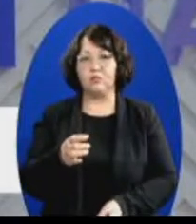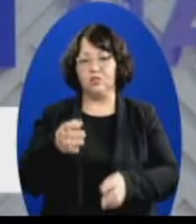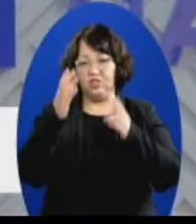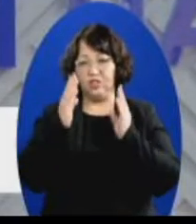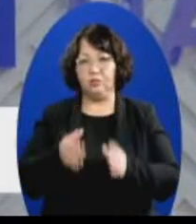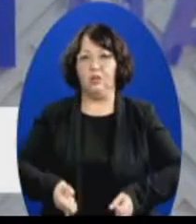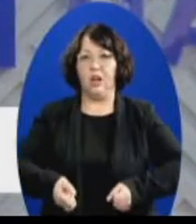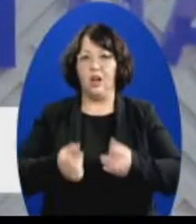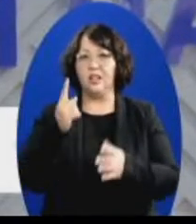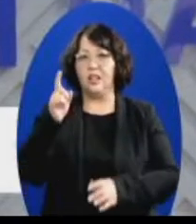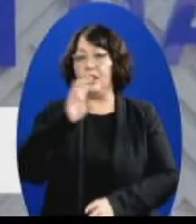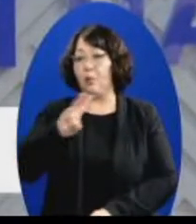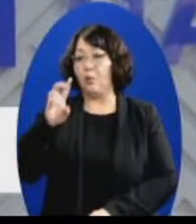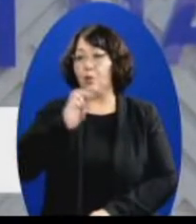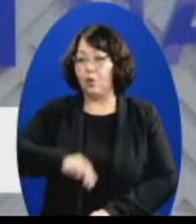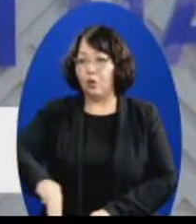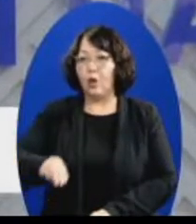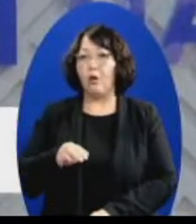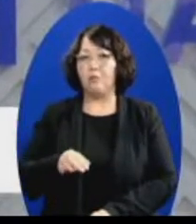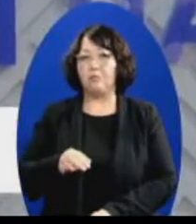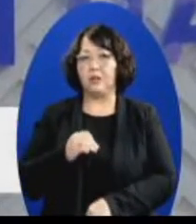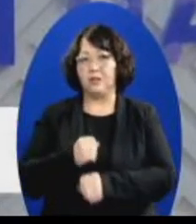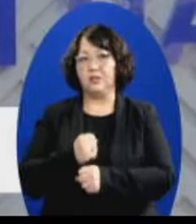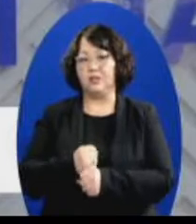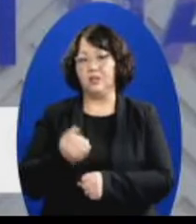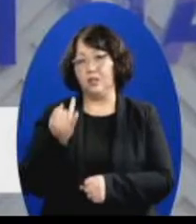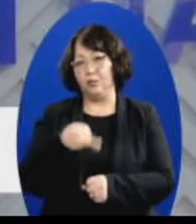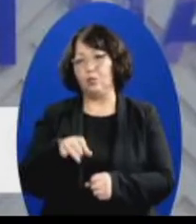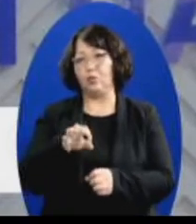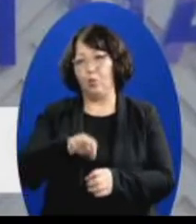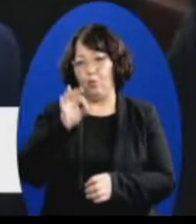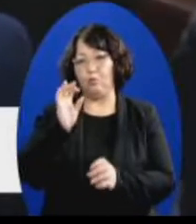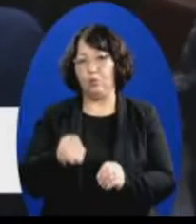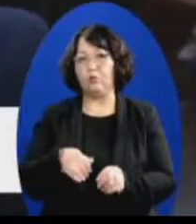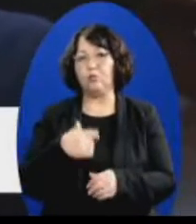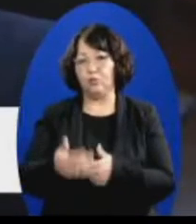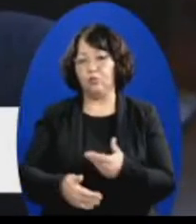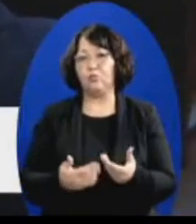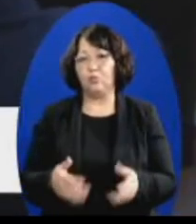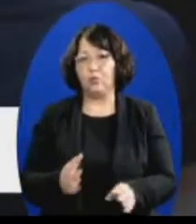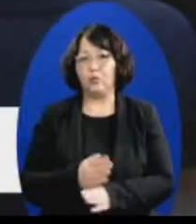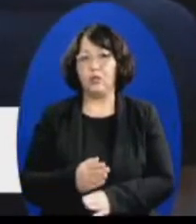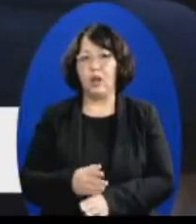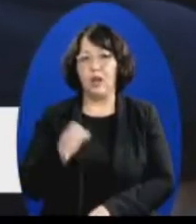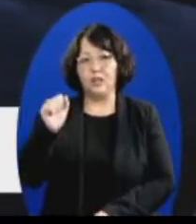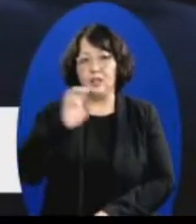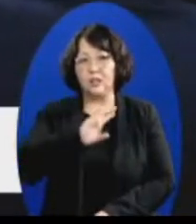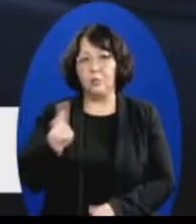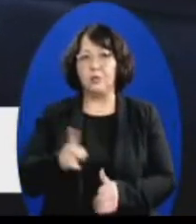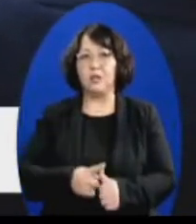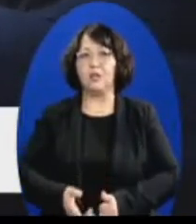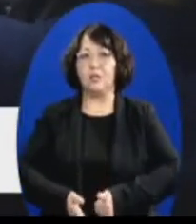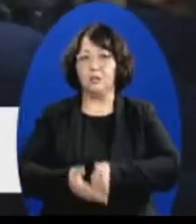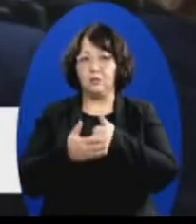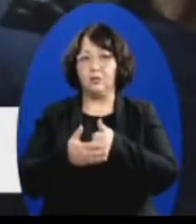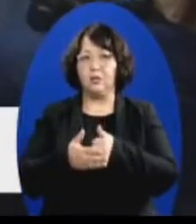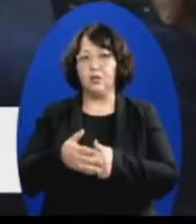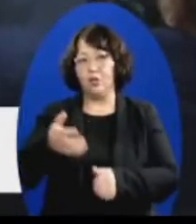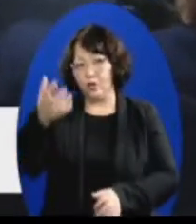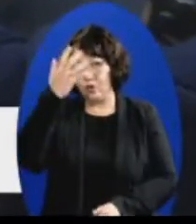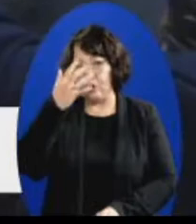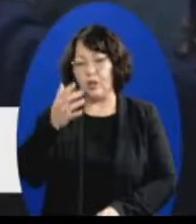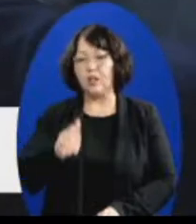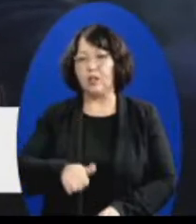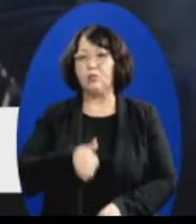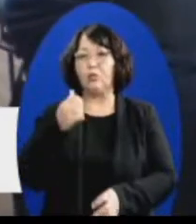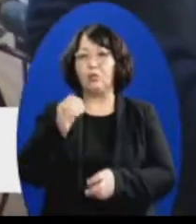гаргаж нэг намын талд үйлчилсэн одоо ийм байдлаар сонгуул болж өнгөрлөө. Ардчилсан намын нэр дэвшигчдийн хувьд төрийн